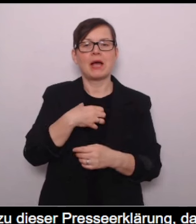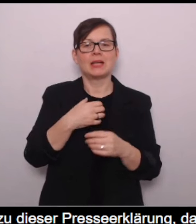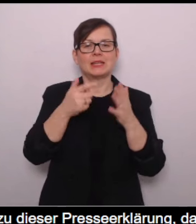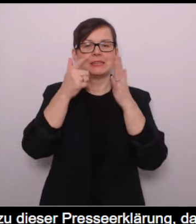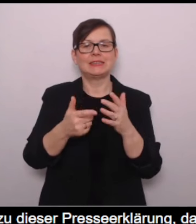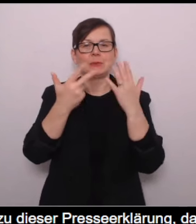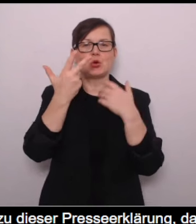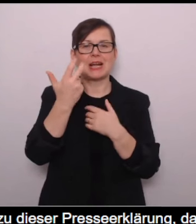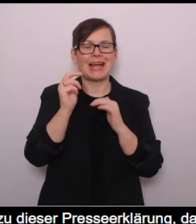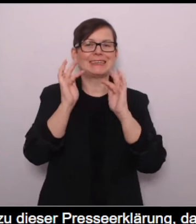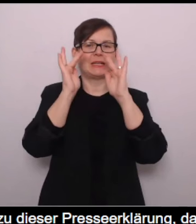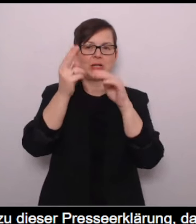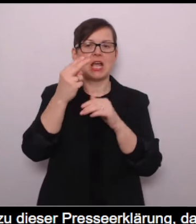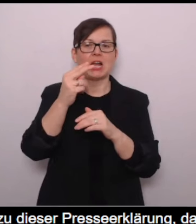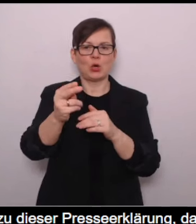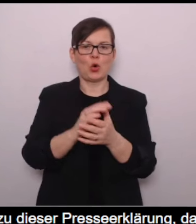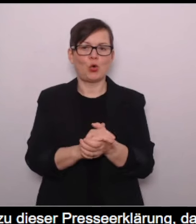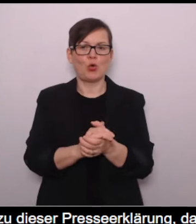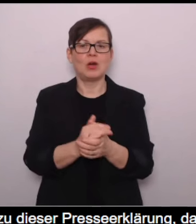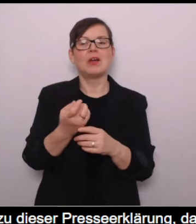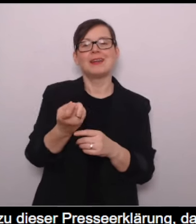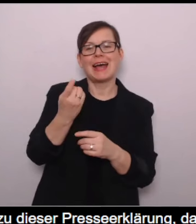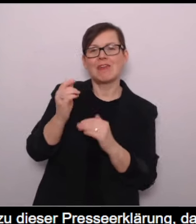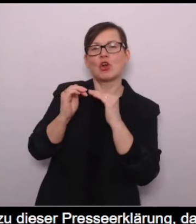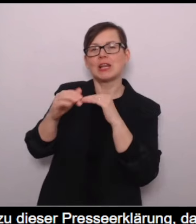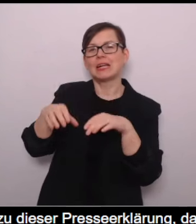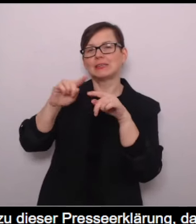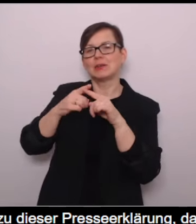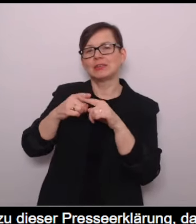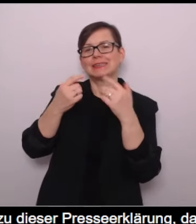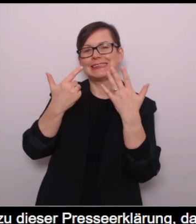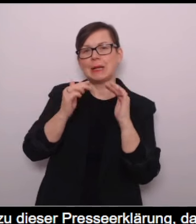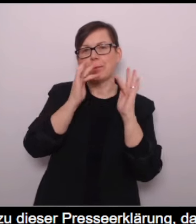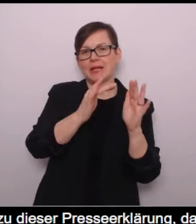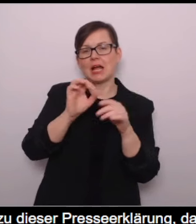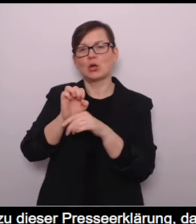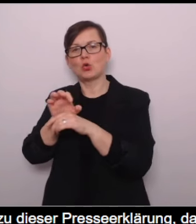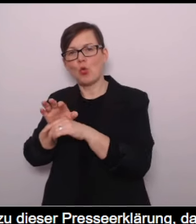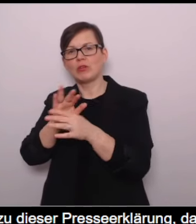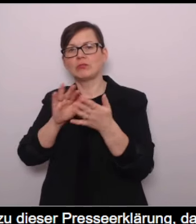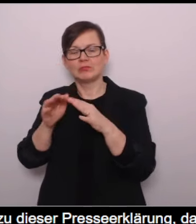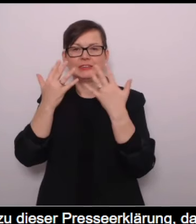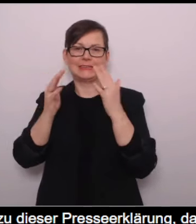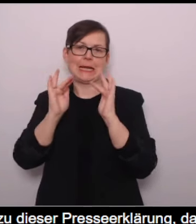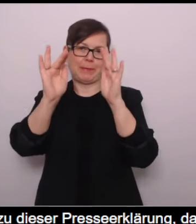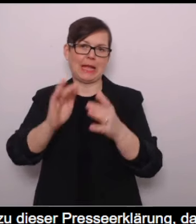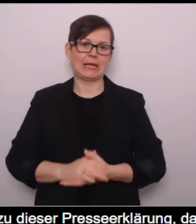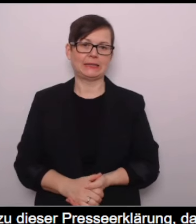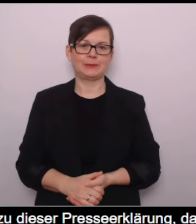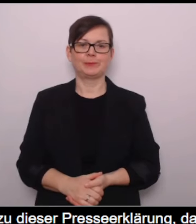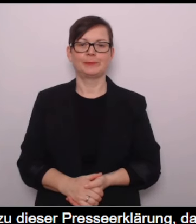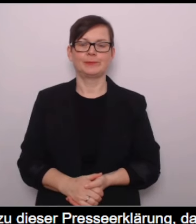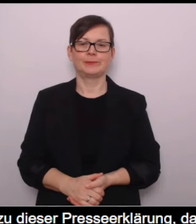prognostiv verwandt. Der Schuldenstand insgesamt, Freistaat des Bayern, ist rund 37 Milliarden Euro, wovon aus